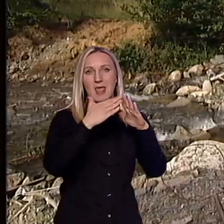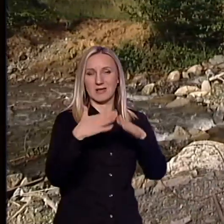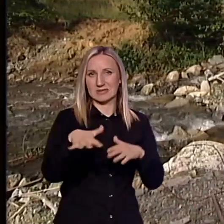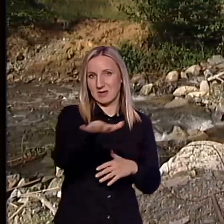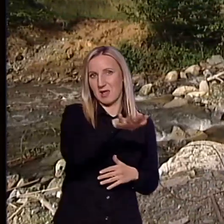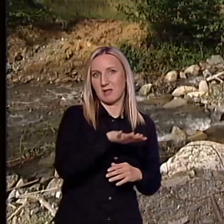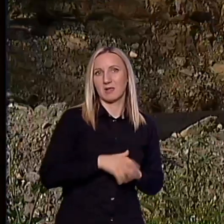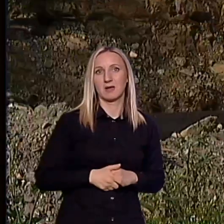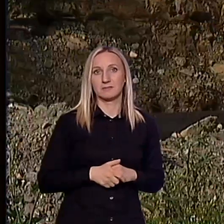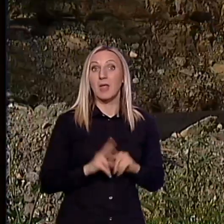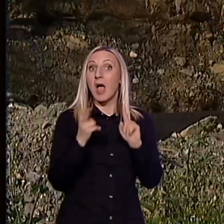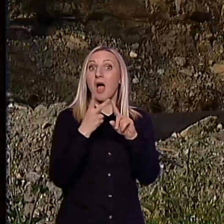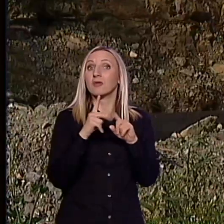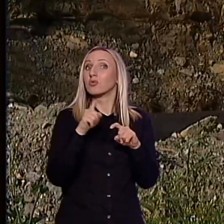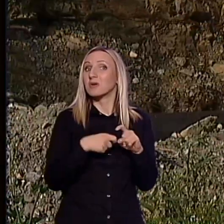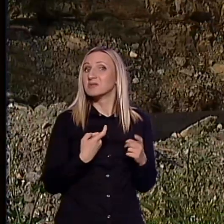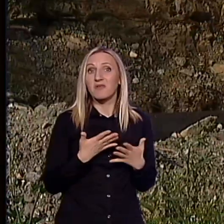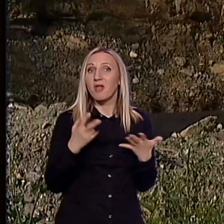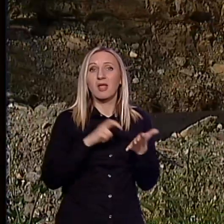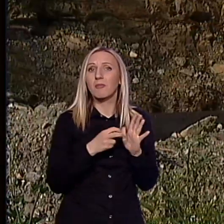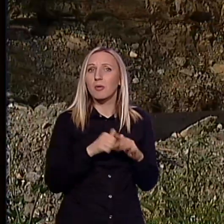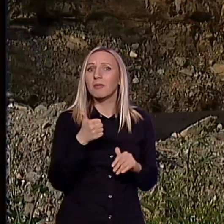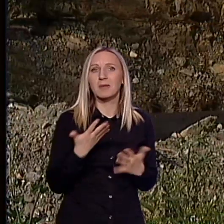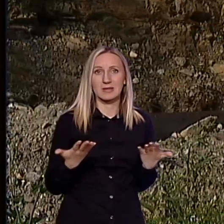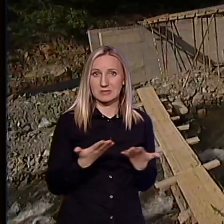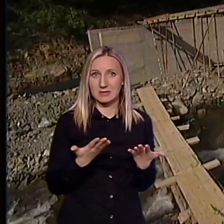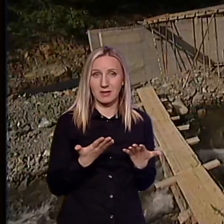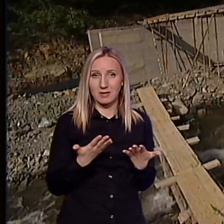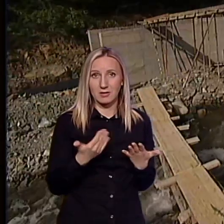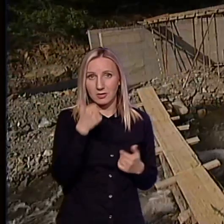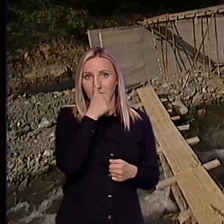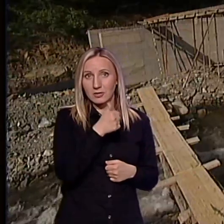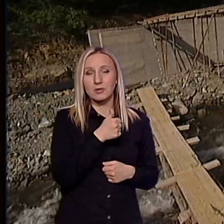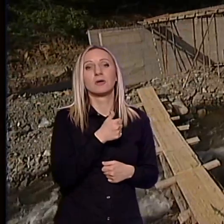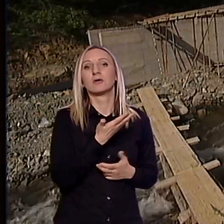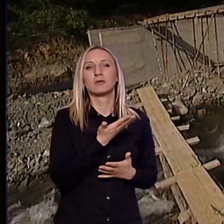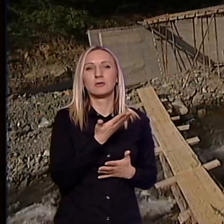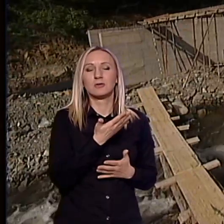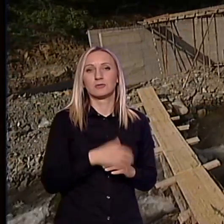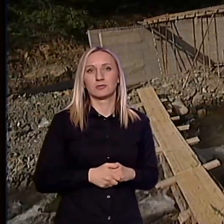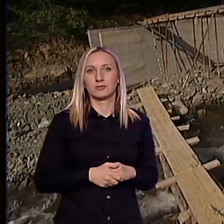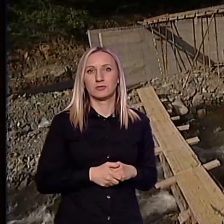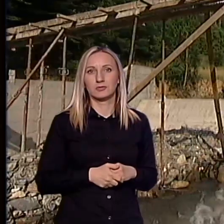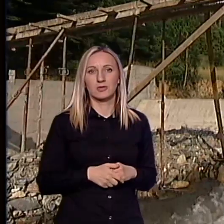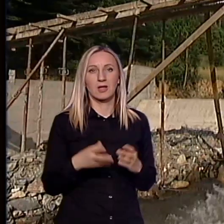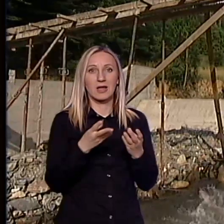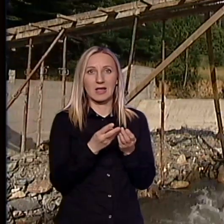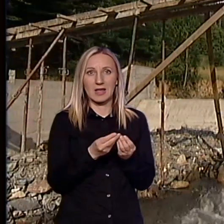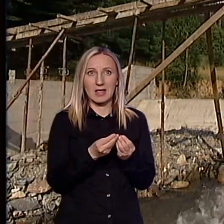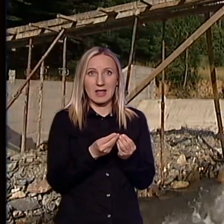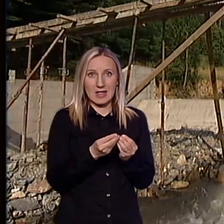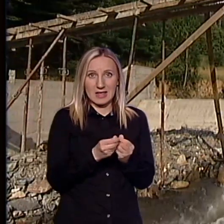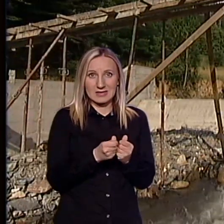stvar koja predstavlja veliki problem, to je prihranjivanje, takozvano prihranjivanje zemljišta